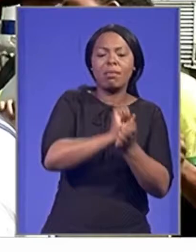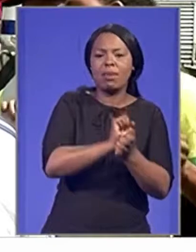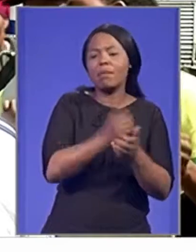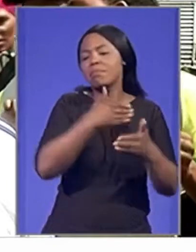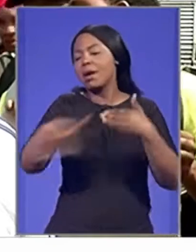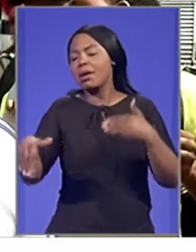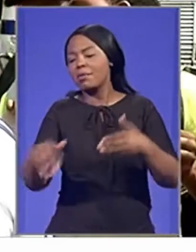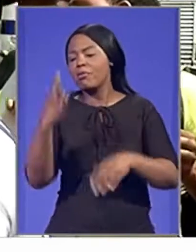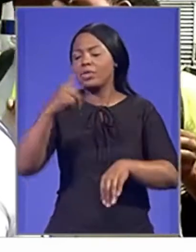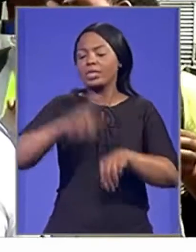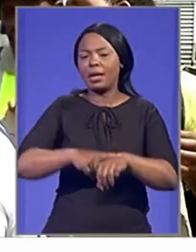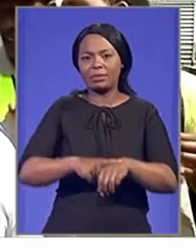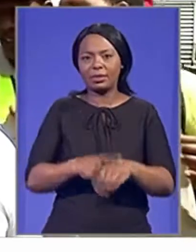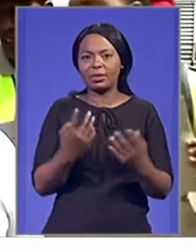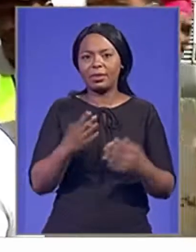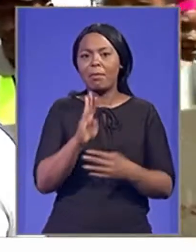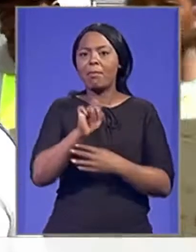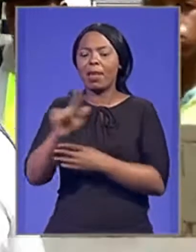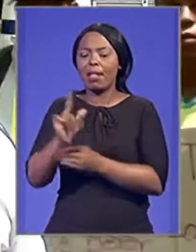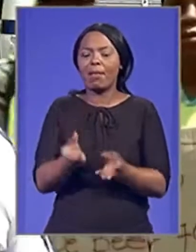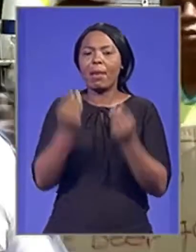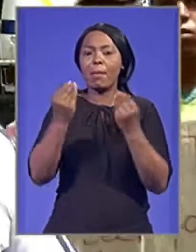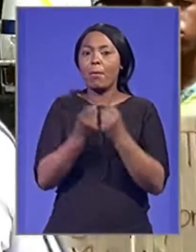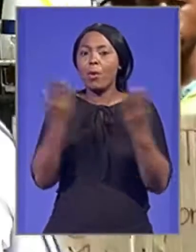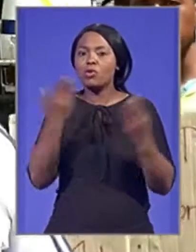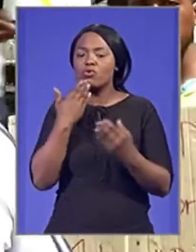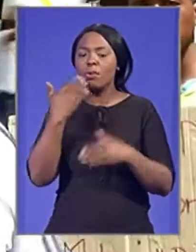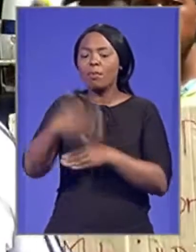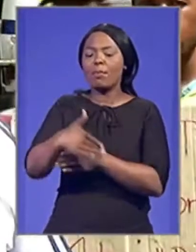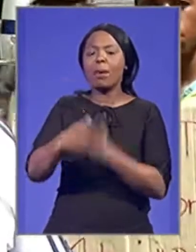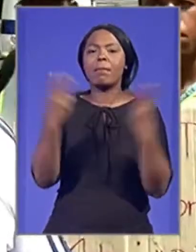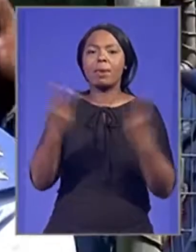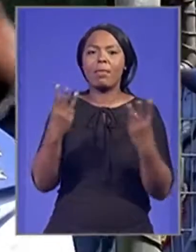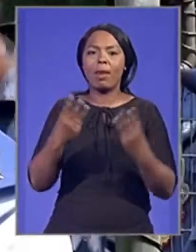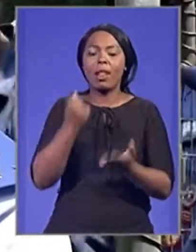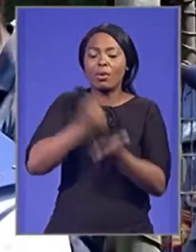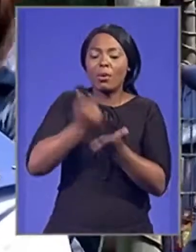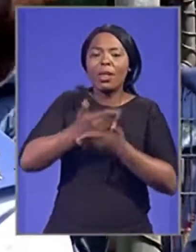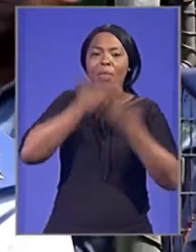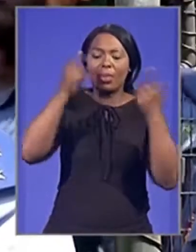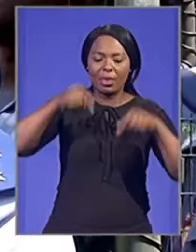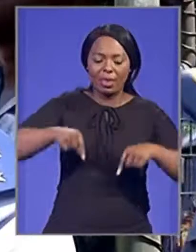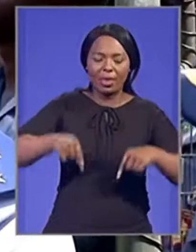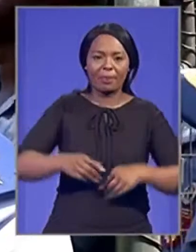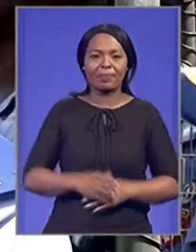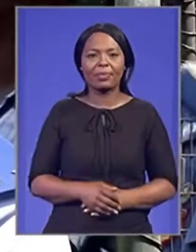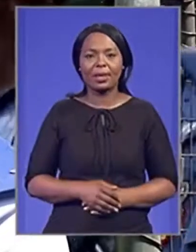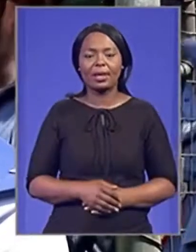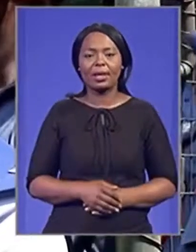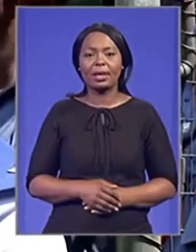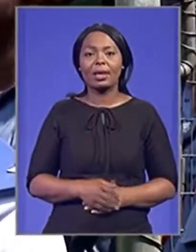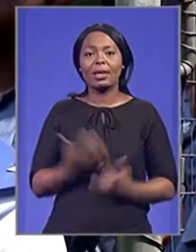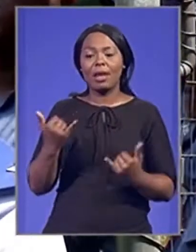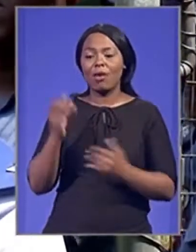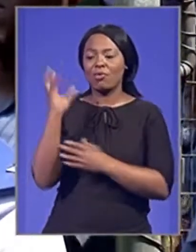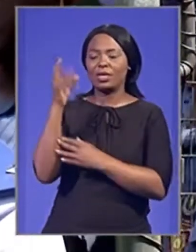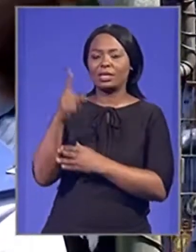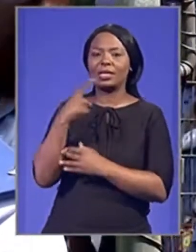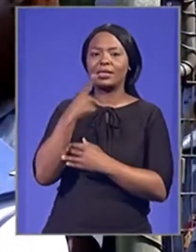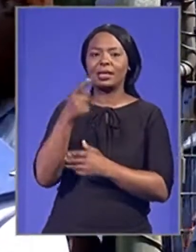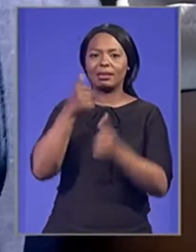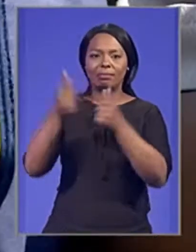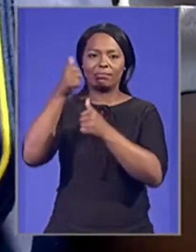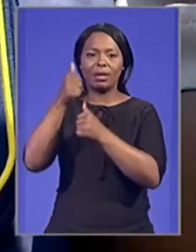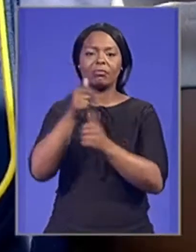times or 4 times and most ya bona ke di foreigners tse tle mona di tsena di document boeteledipele ba mapodisa ka Free State ba tshepisa ge